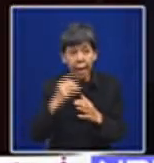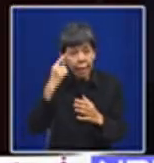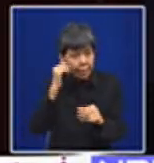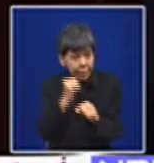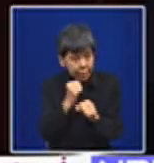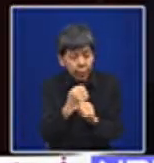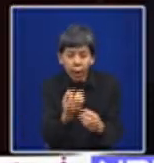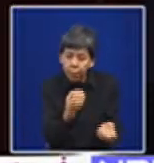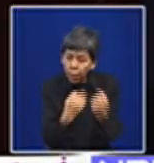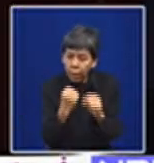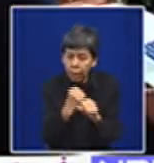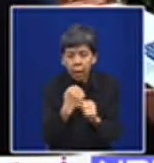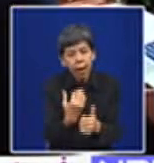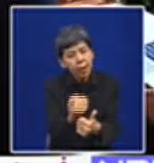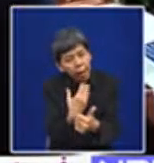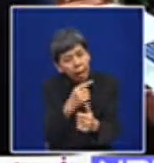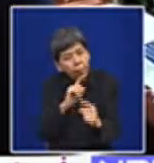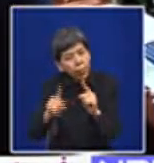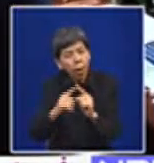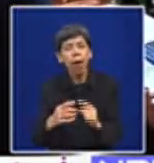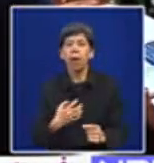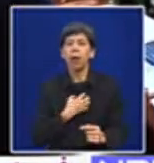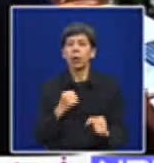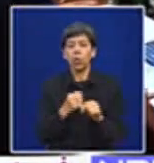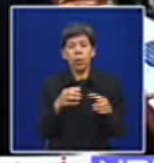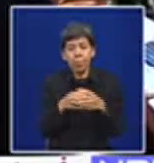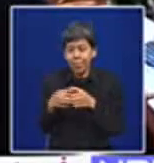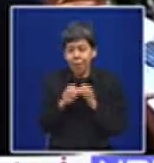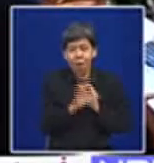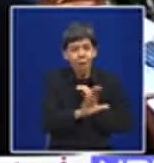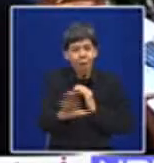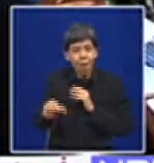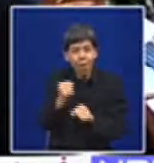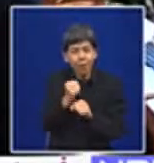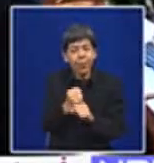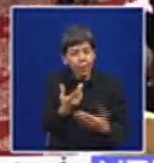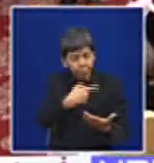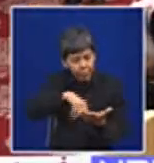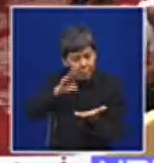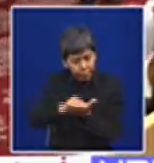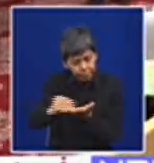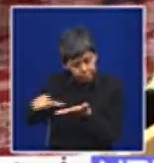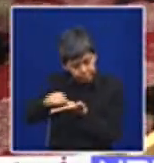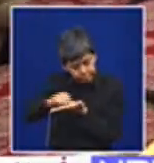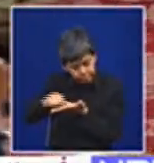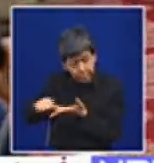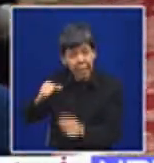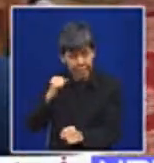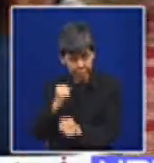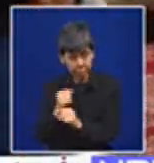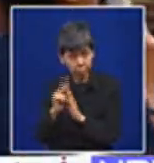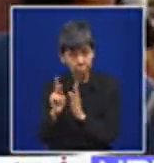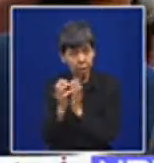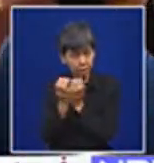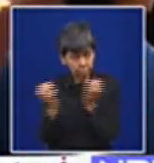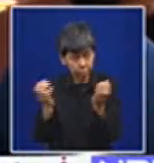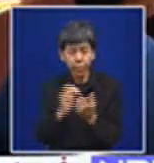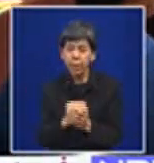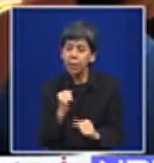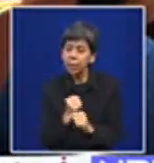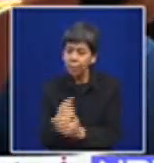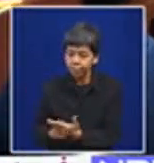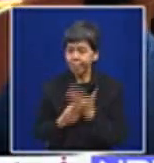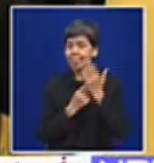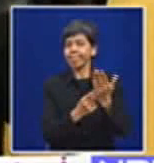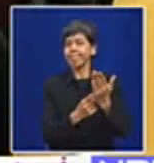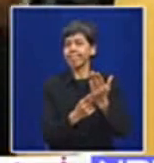คิดข้อคิดเห็นข้อเสนอแนะของประชาชนในภาคต่างๆเพื่อนำไปปรับปรุงเปลี่ยนแปลงแก้ไขร่างธรรมนูญแล้วส่งร่